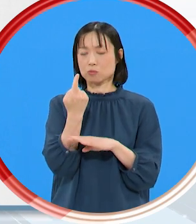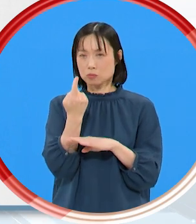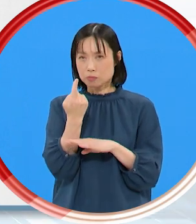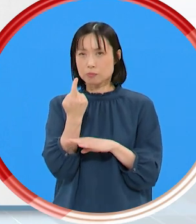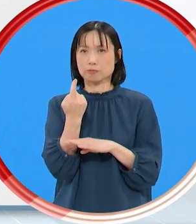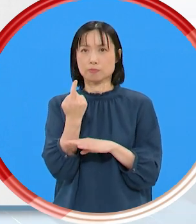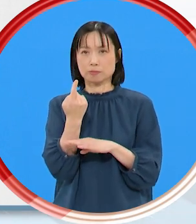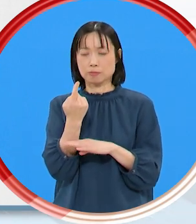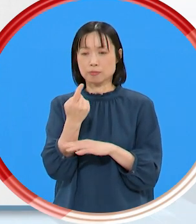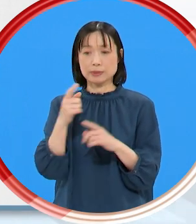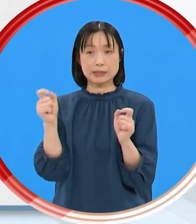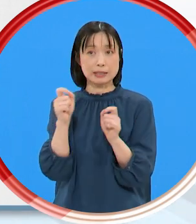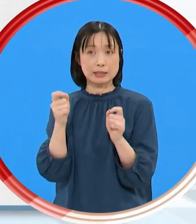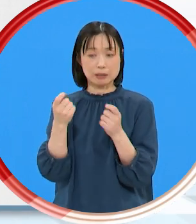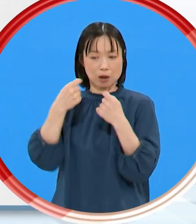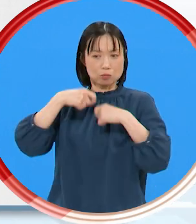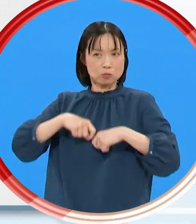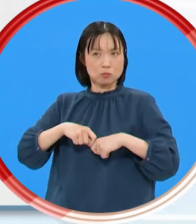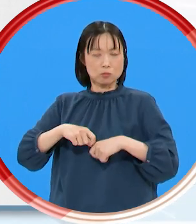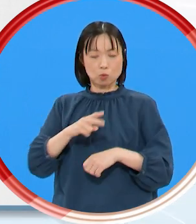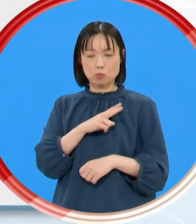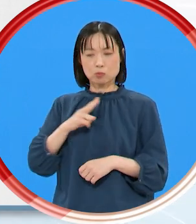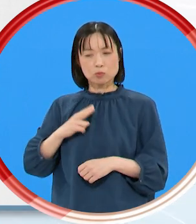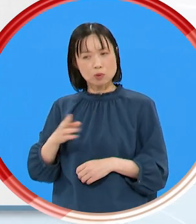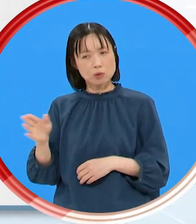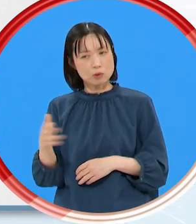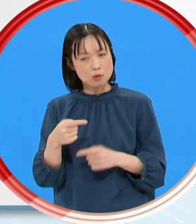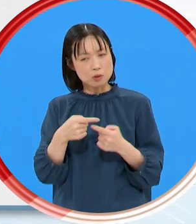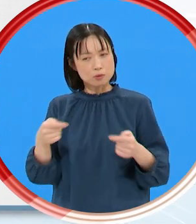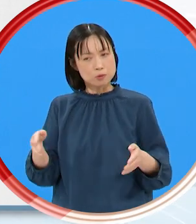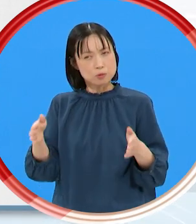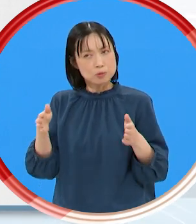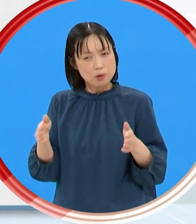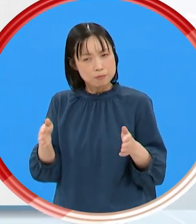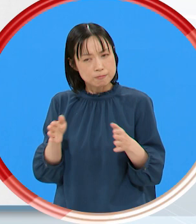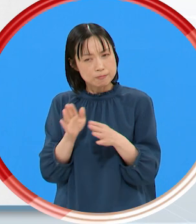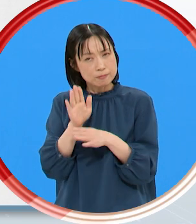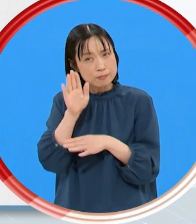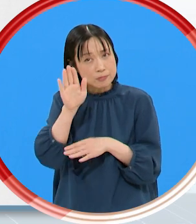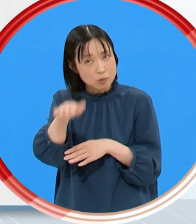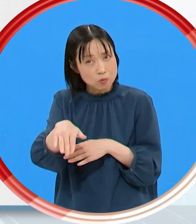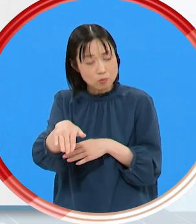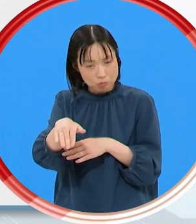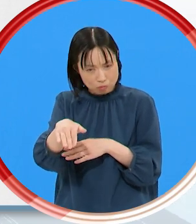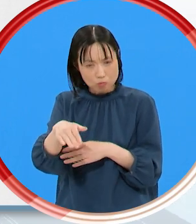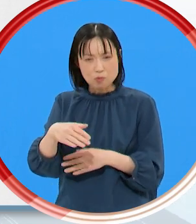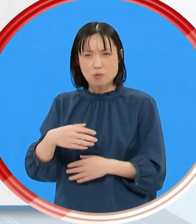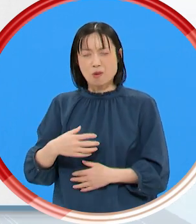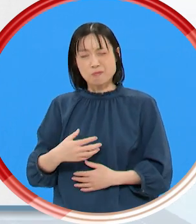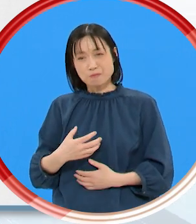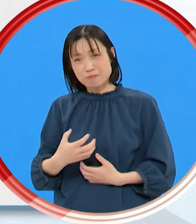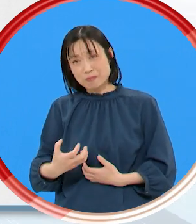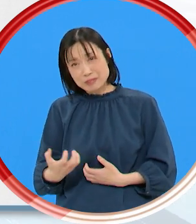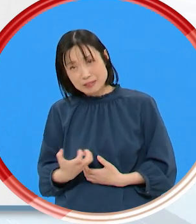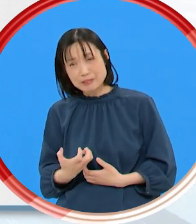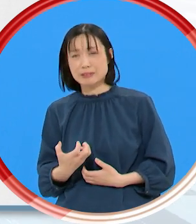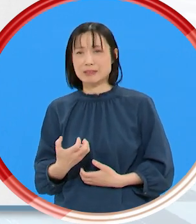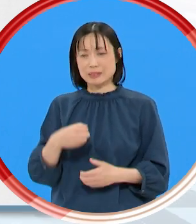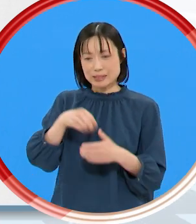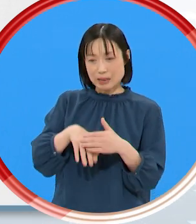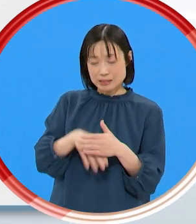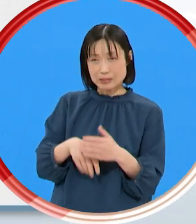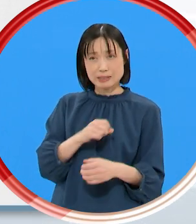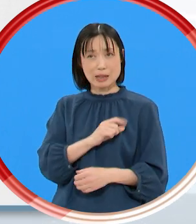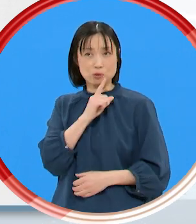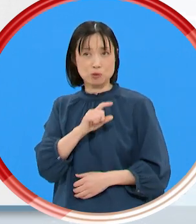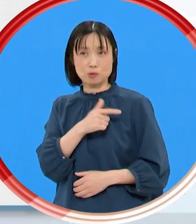生します。菌が体内に入るとおよそ2日から1週間の潜伏期間を経て、腹痛や下